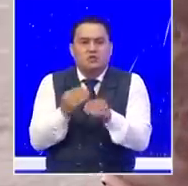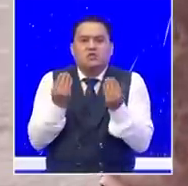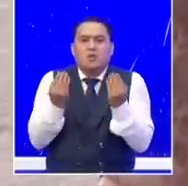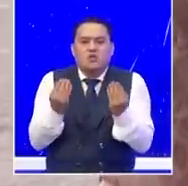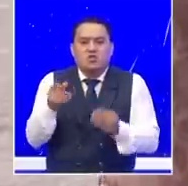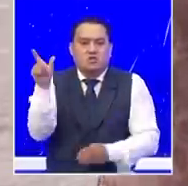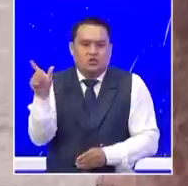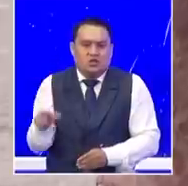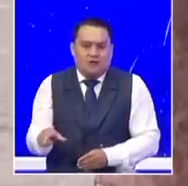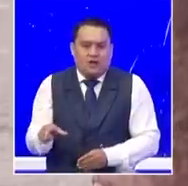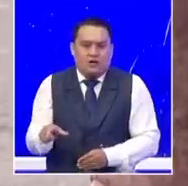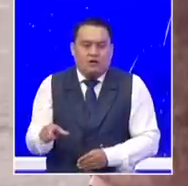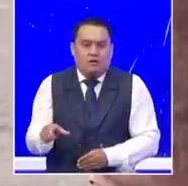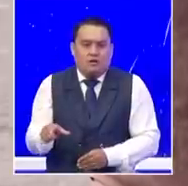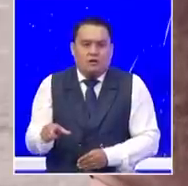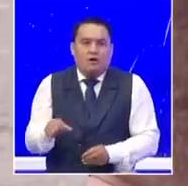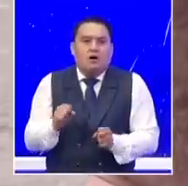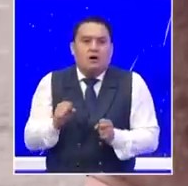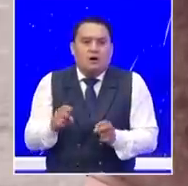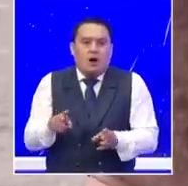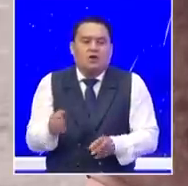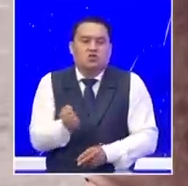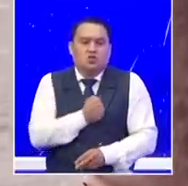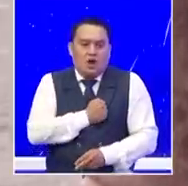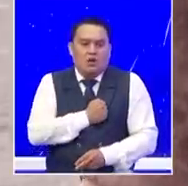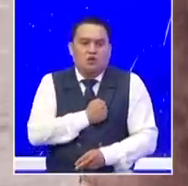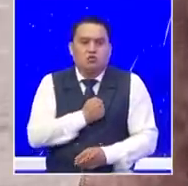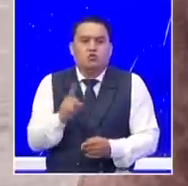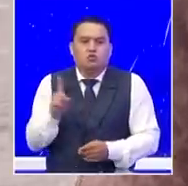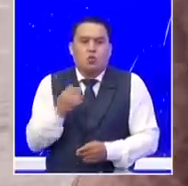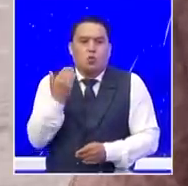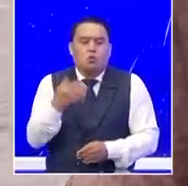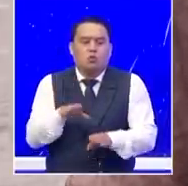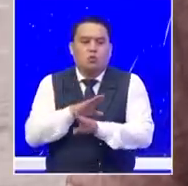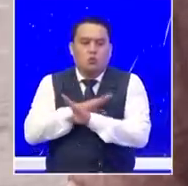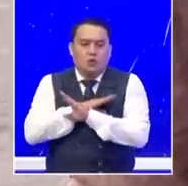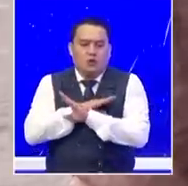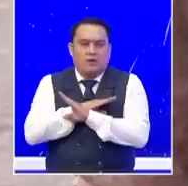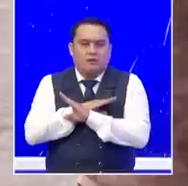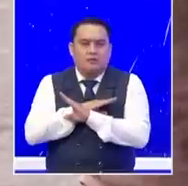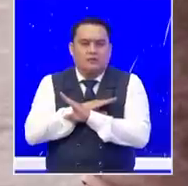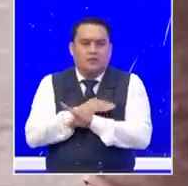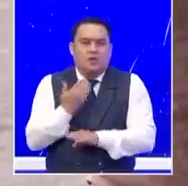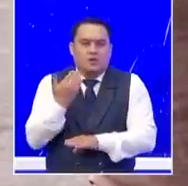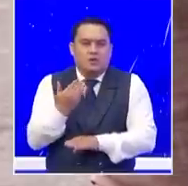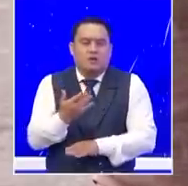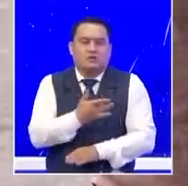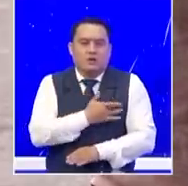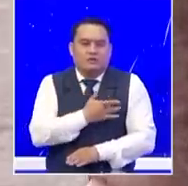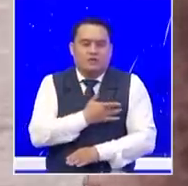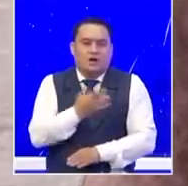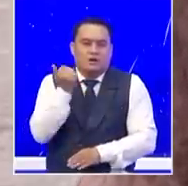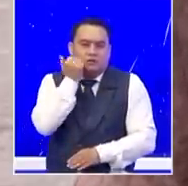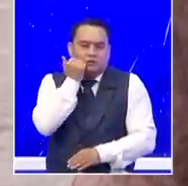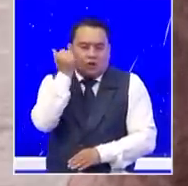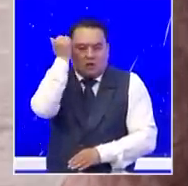замечательный человек. Как жаль, что такие люди покидают нас. Царствие небесное, Бисен Абаевич,